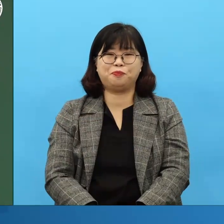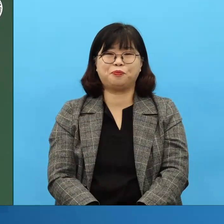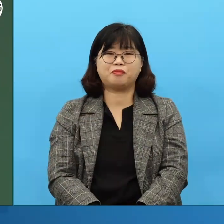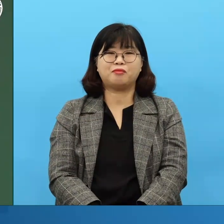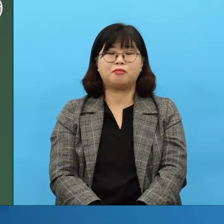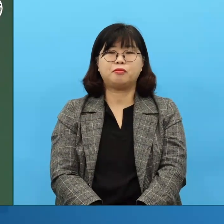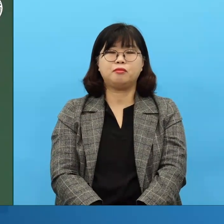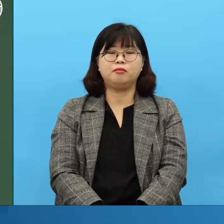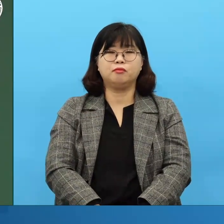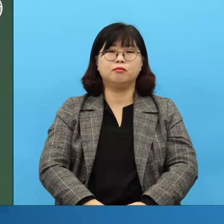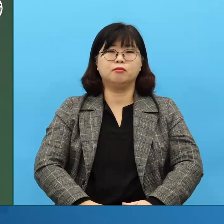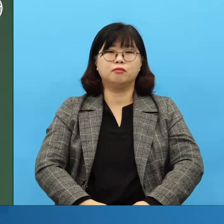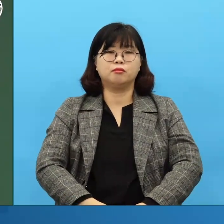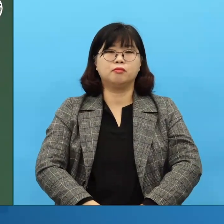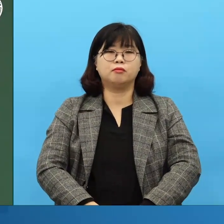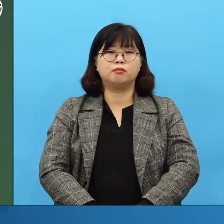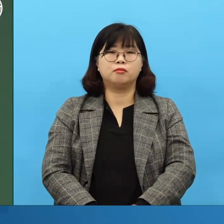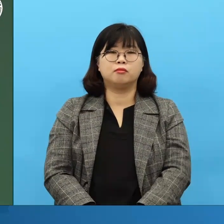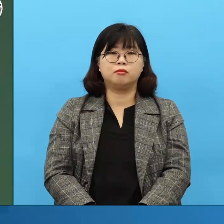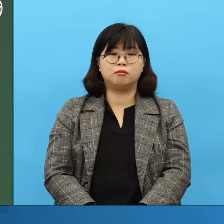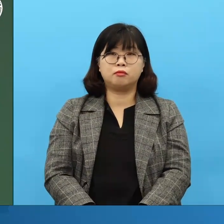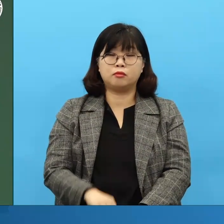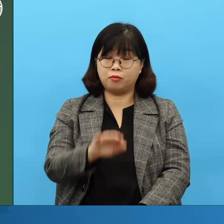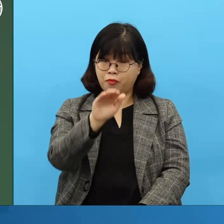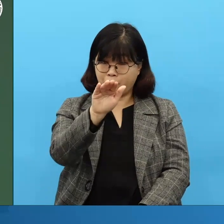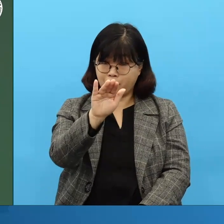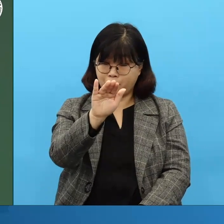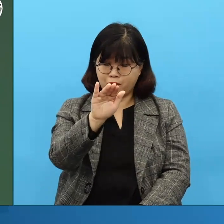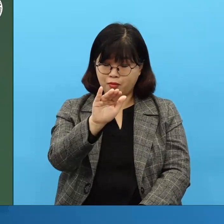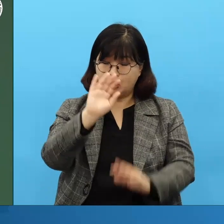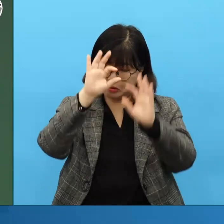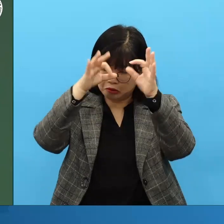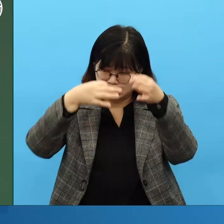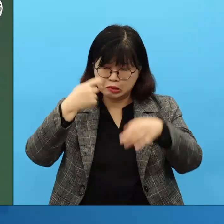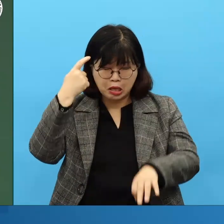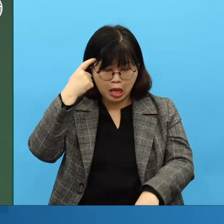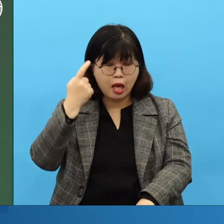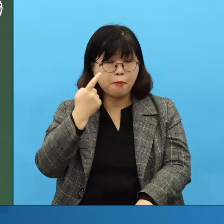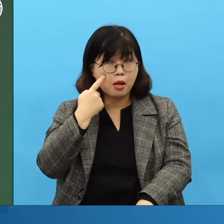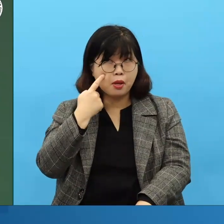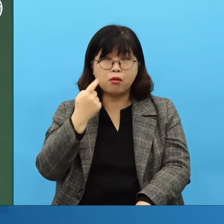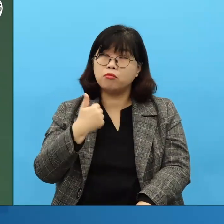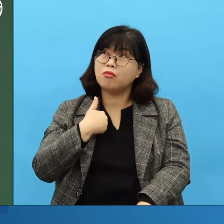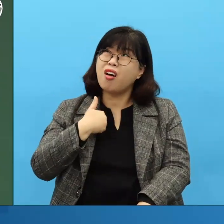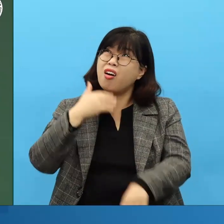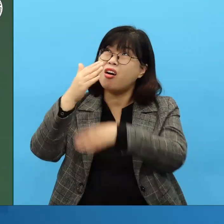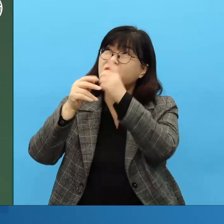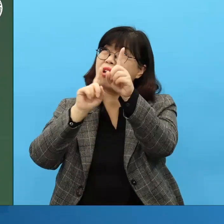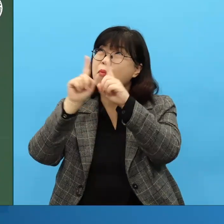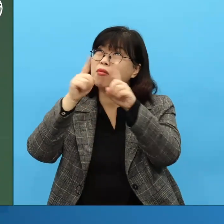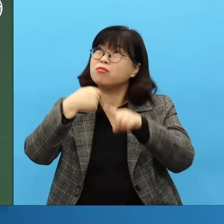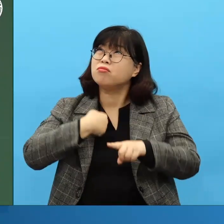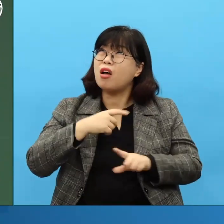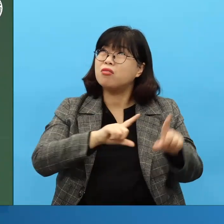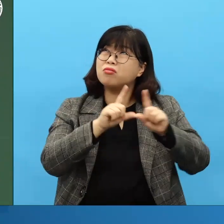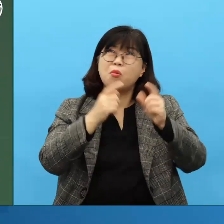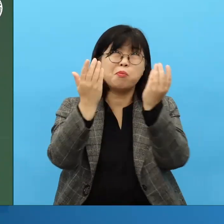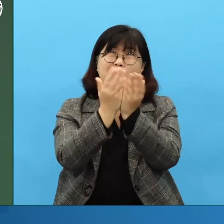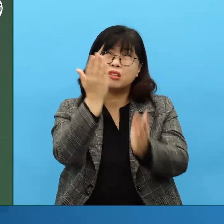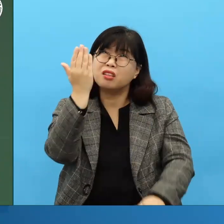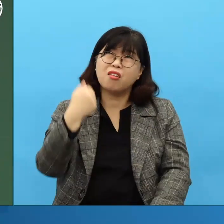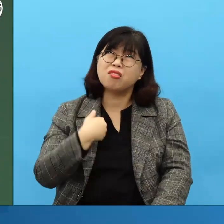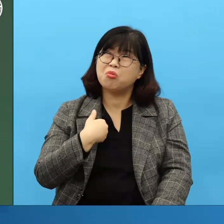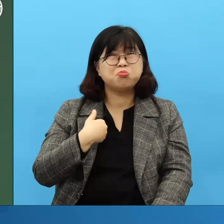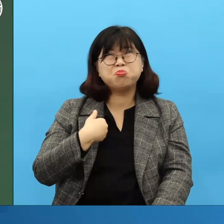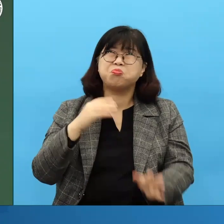의미가 없다 이럴 때는 나를 살려야 되겠죠. And if that's the case, if you think that the word really has nothing to do with you, this is time for you to save yourself. 그럼 간단합니다.